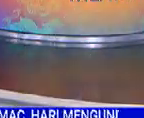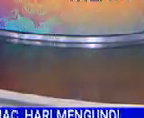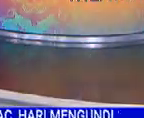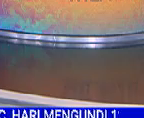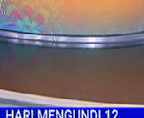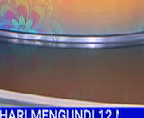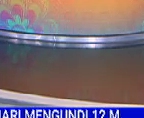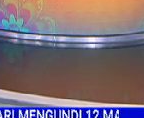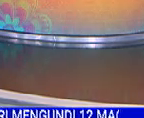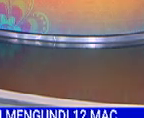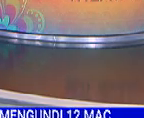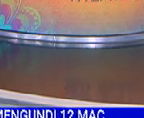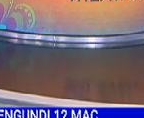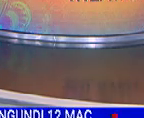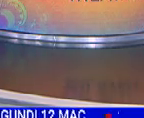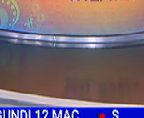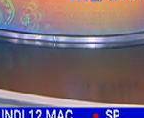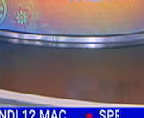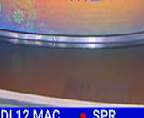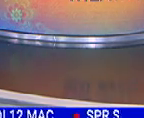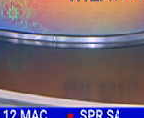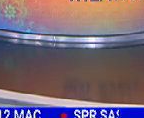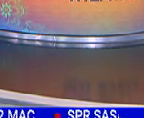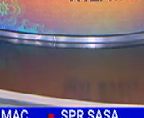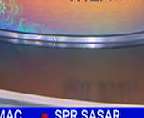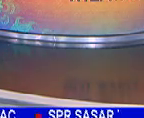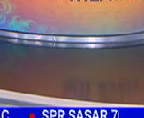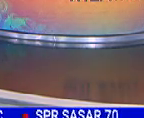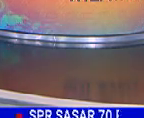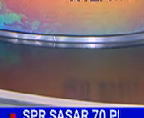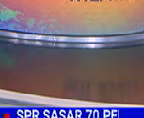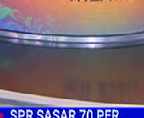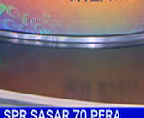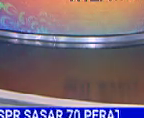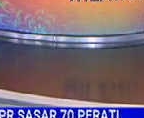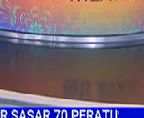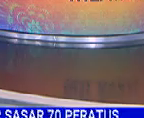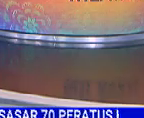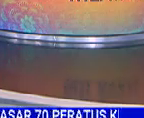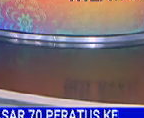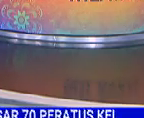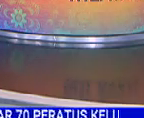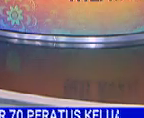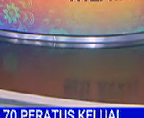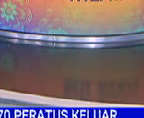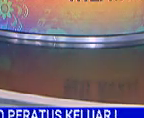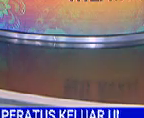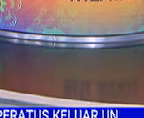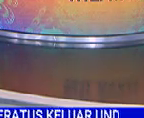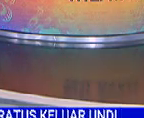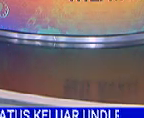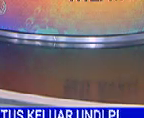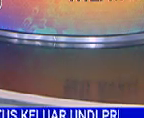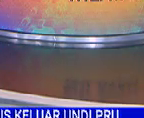assalamualaikum dan selamat petang saya sahiamsuddin berita wilayah edisi jumaat 11 Februari membawakan laporan terkini dari seluruh